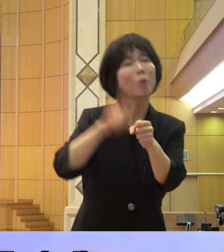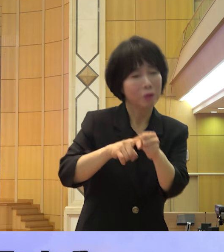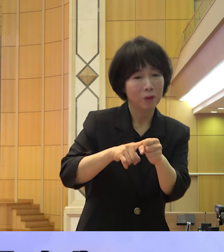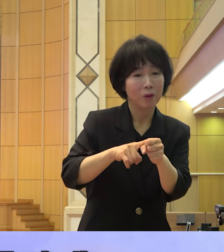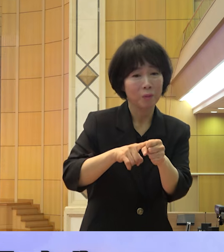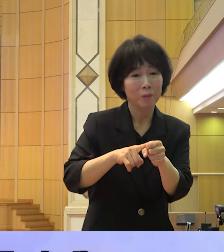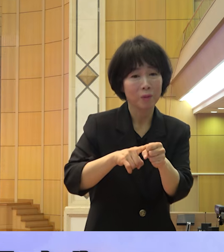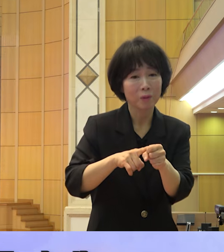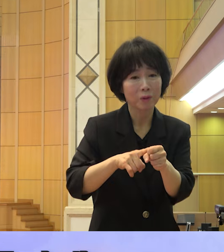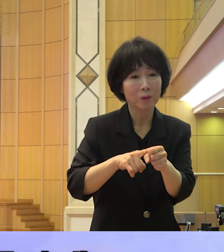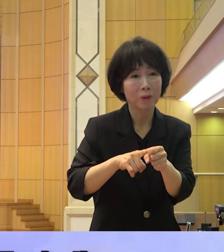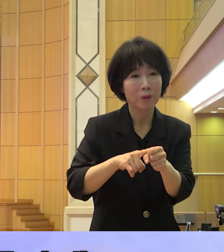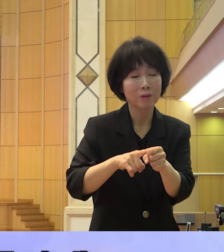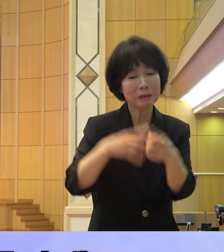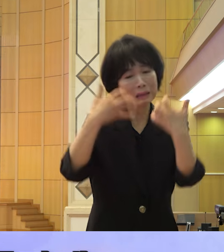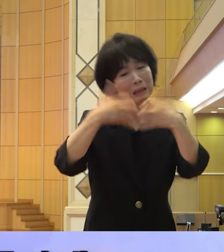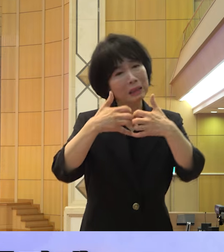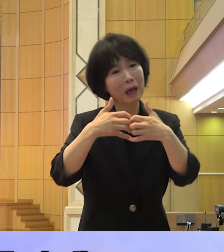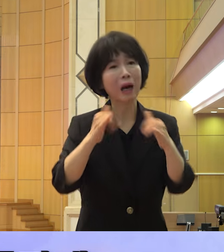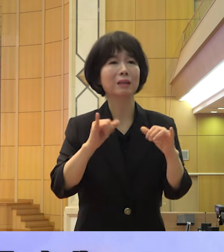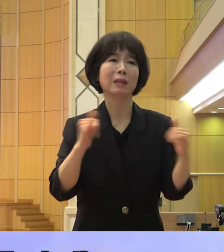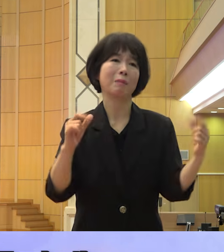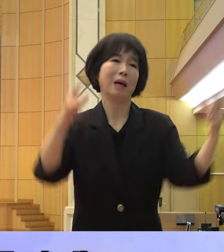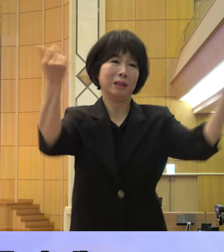우리 기계 같은 존재가 아니고요,